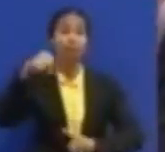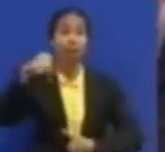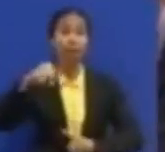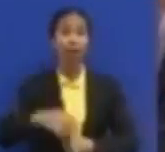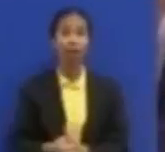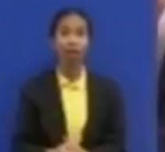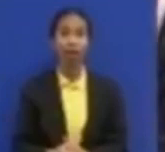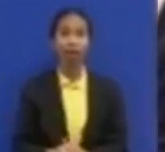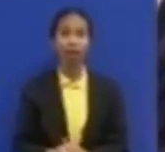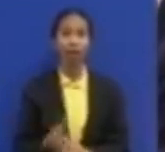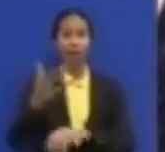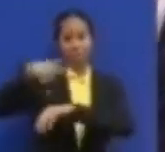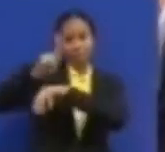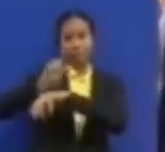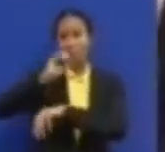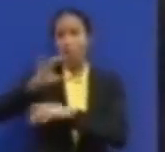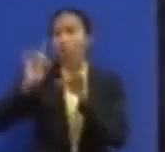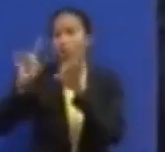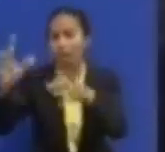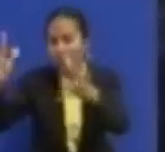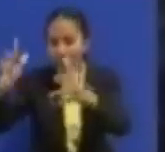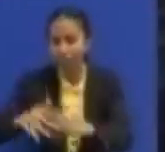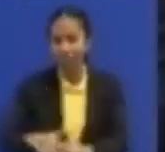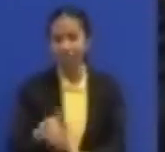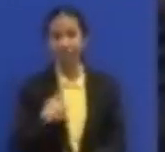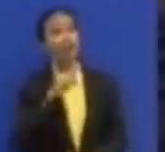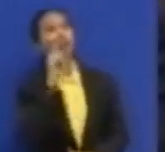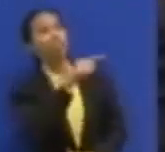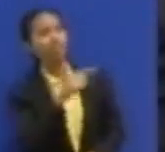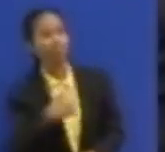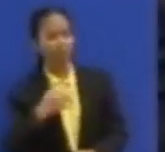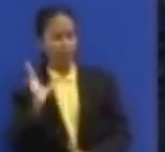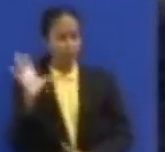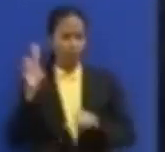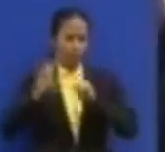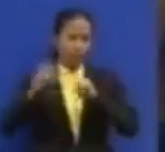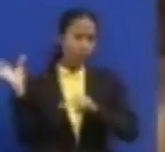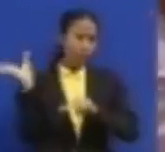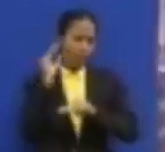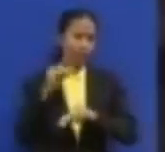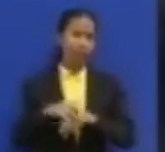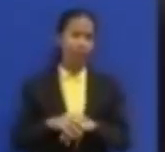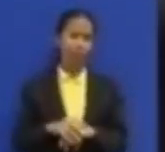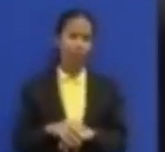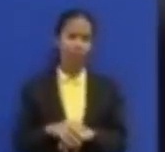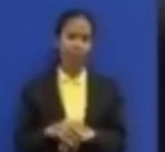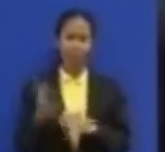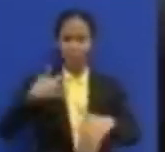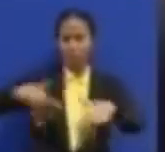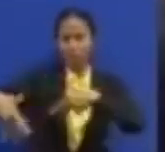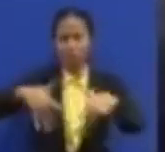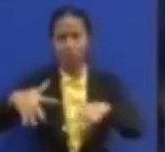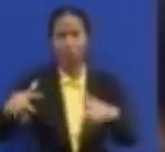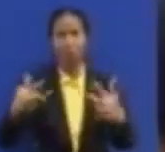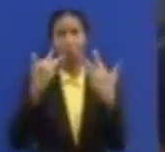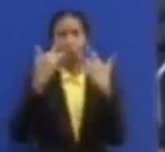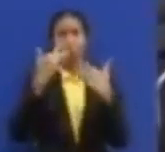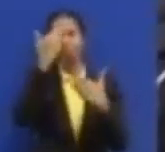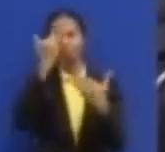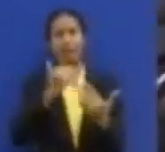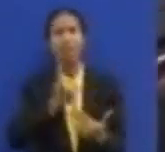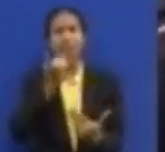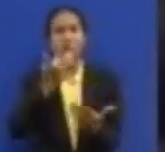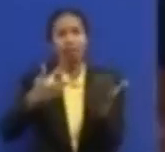ไม่ได้แกล้งเลยครับ ไม่ได้แกล้งนะฮะ ฟังอย่างชัดเจน ประชาชนเขาดูผมพูดอยู่เนี่ยมันขาดให้หายนะกลายว่าเดี๋ยวผ